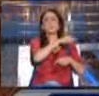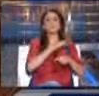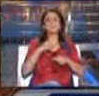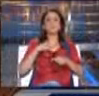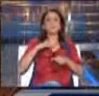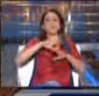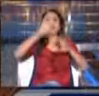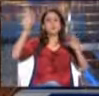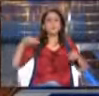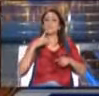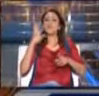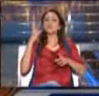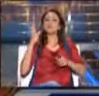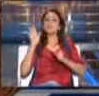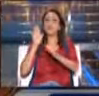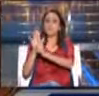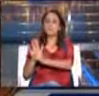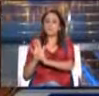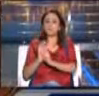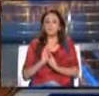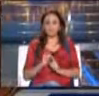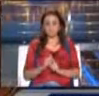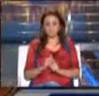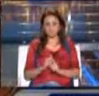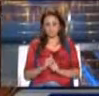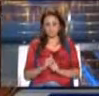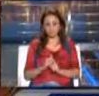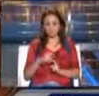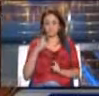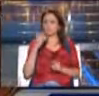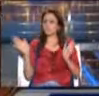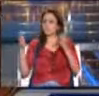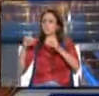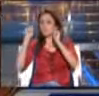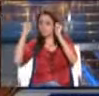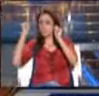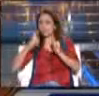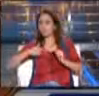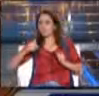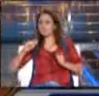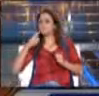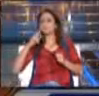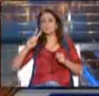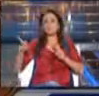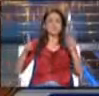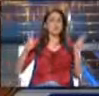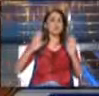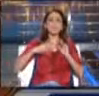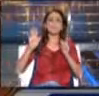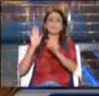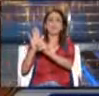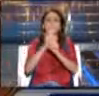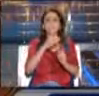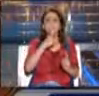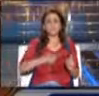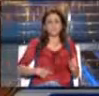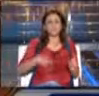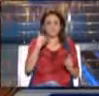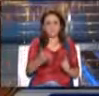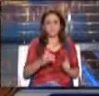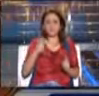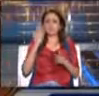جميعا مع كل الشباب بدون مسمياتهم بقى، بدون مسميات التراس او غير التراس، ان هم كل الناس اللي هي ضحت بنفسها في سبيلنا احنا